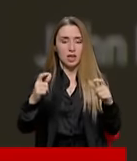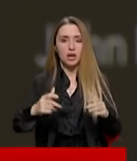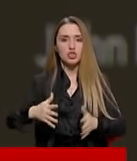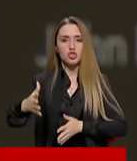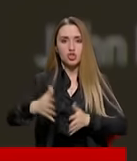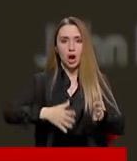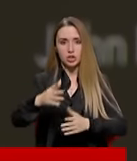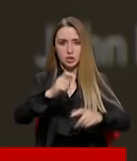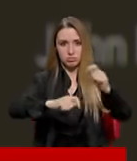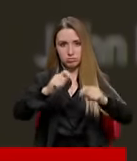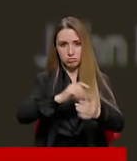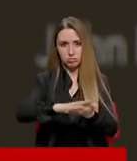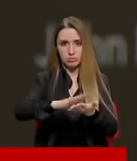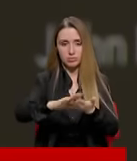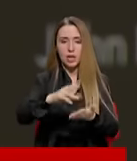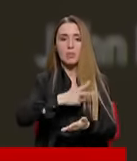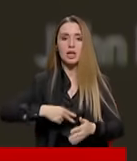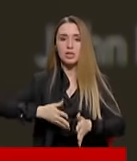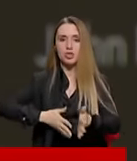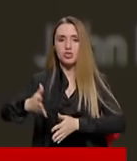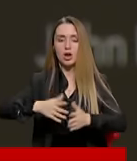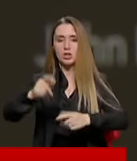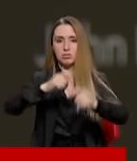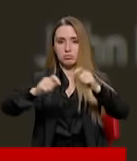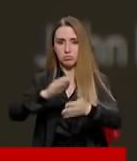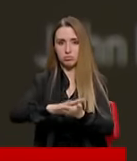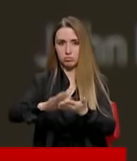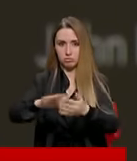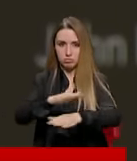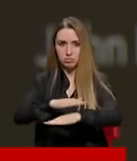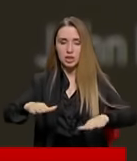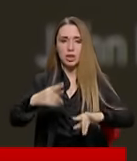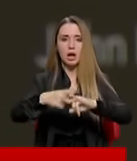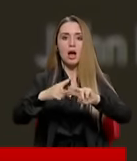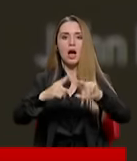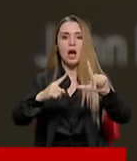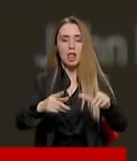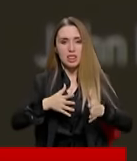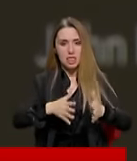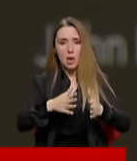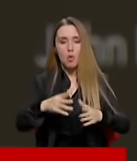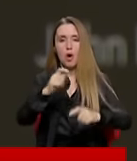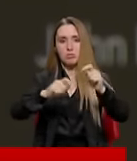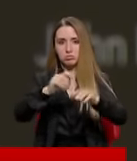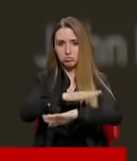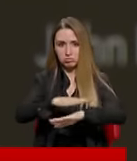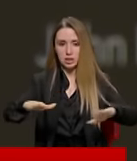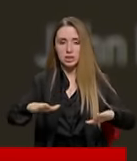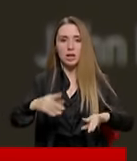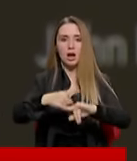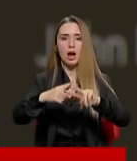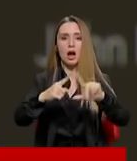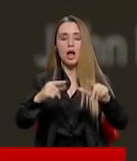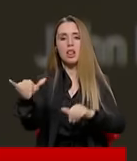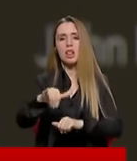elden geçirildi belediye çarşısının restorasyon tam bitti hali tümüyle yeniledik Bir de halin yan